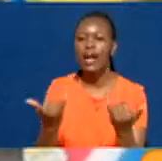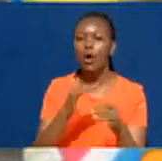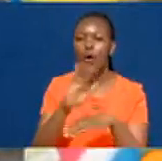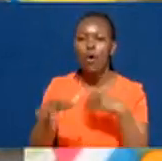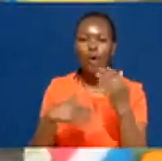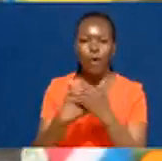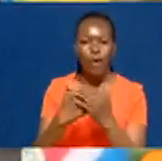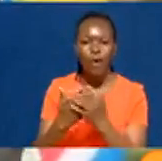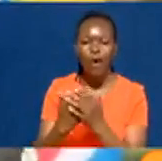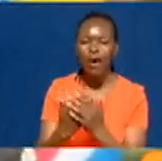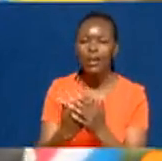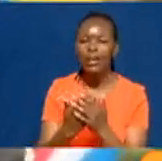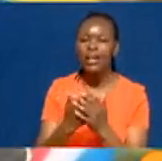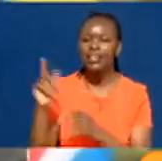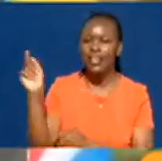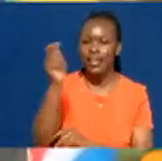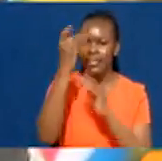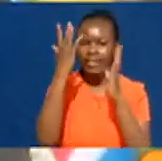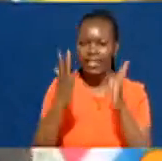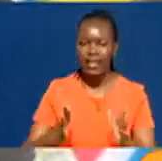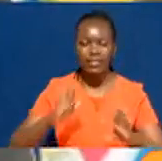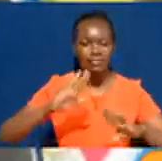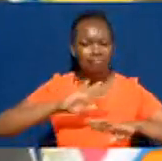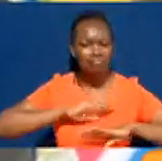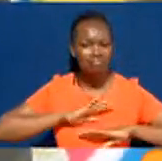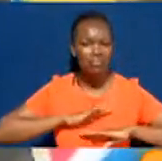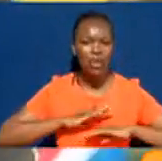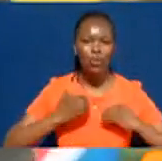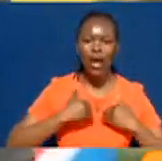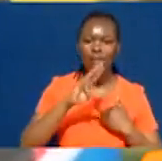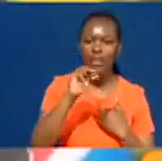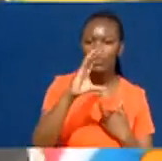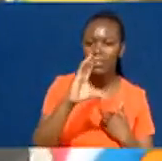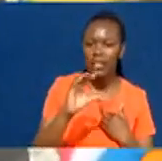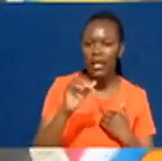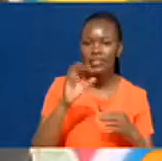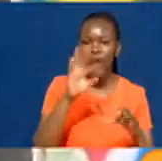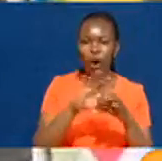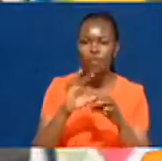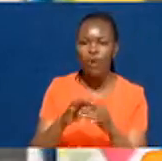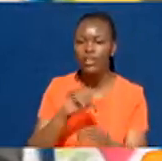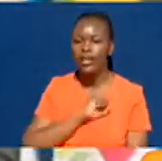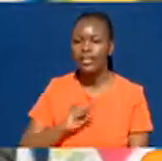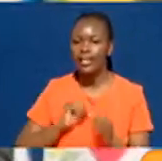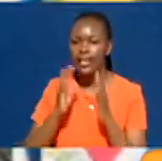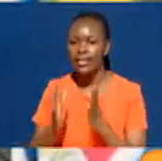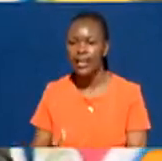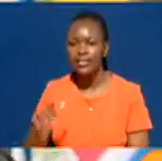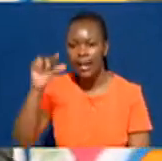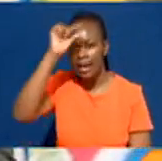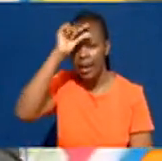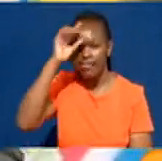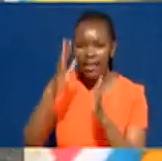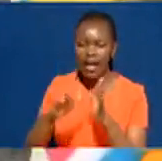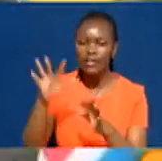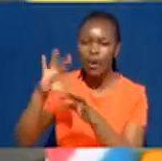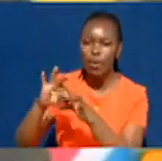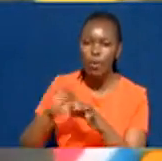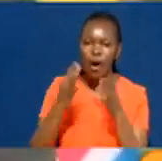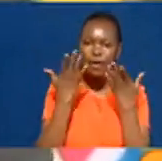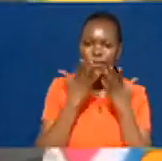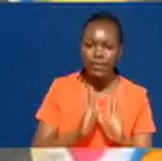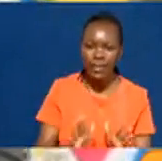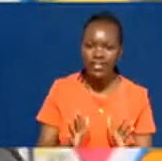ametosheka. Ma MCA wamechaguliwa, wabunge wamechaguliwa, ma senator wamechaguliwa, ma governor wamechaguliwa,